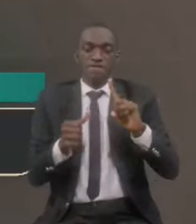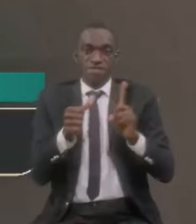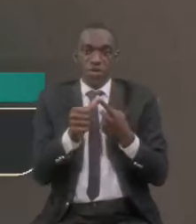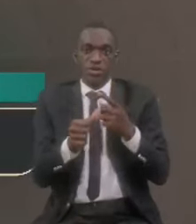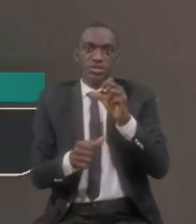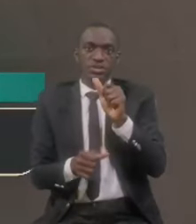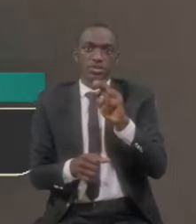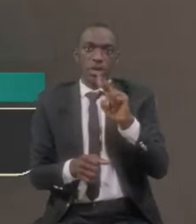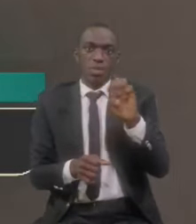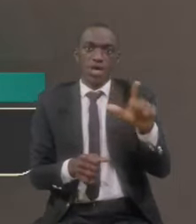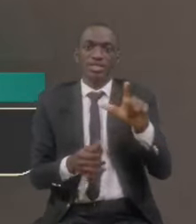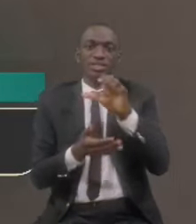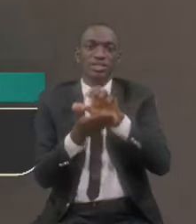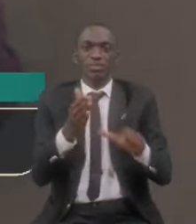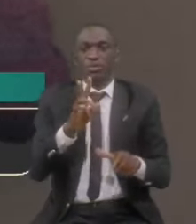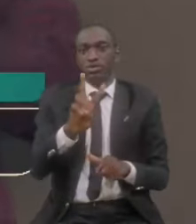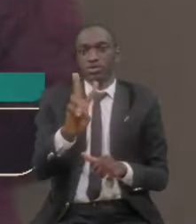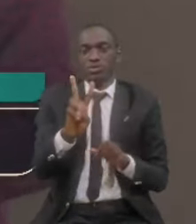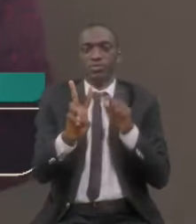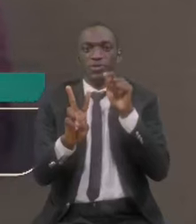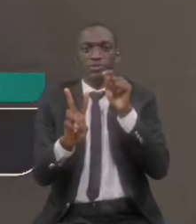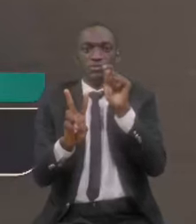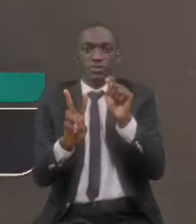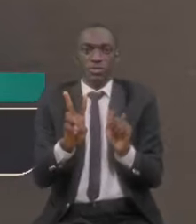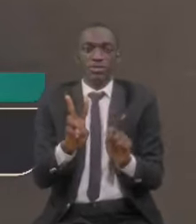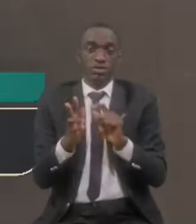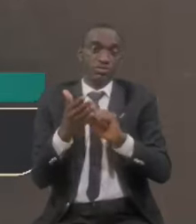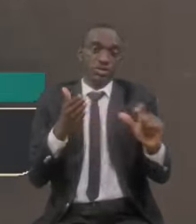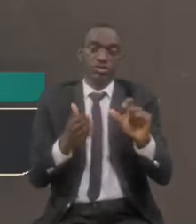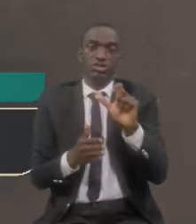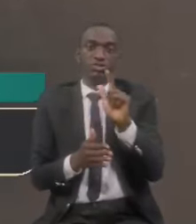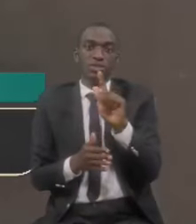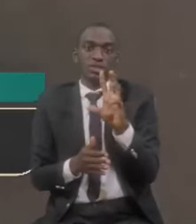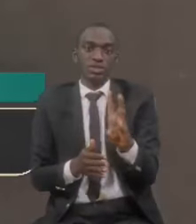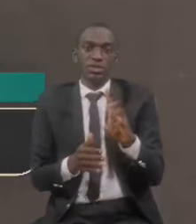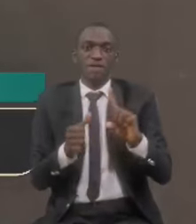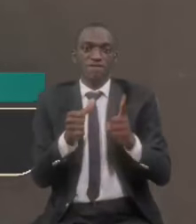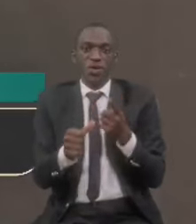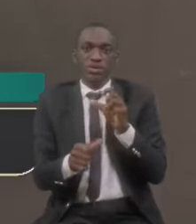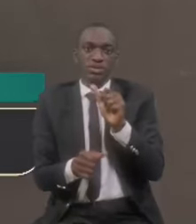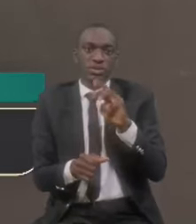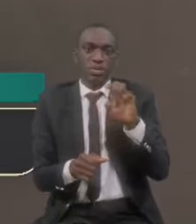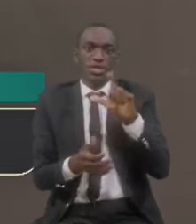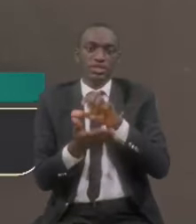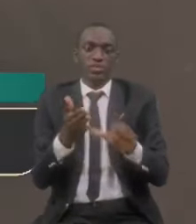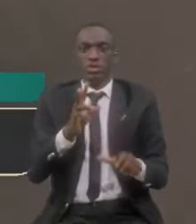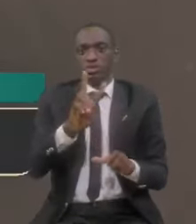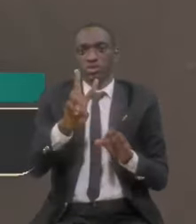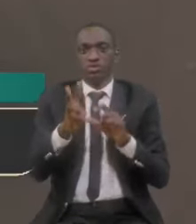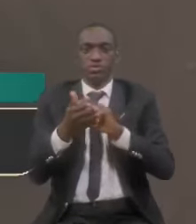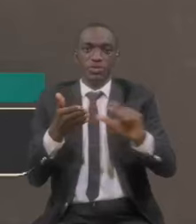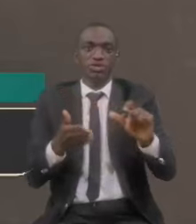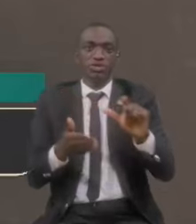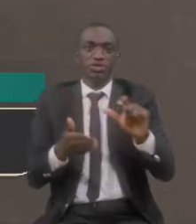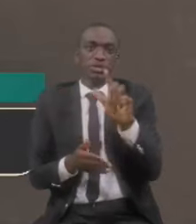la préparation d'enfance comme Samuel. L'enfant Samuel, 1